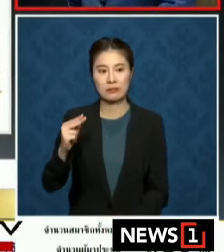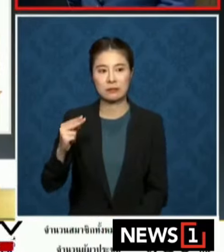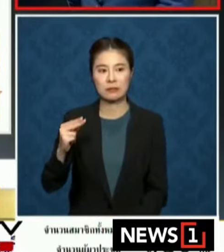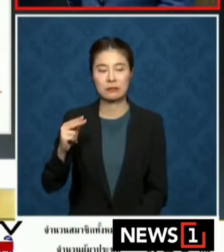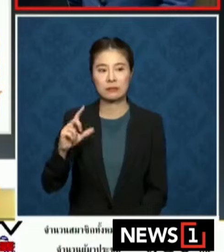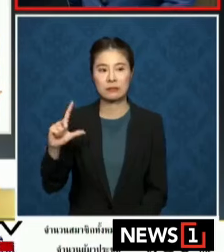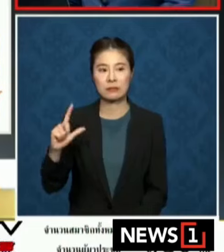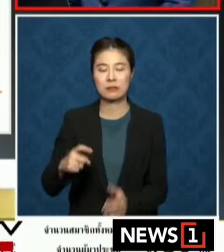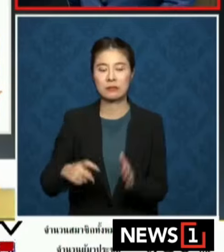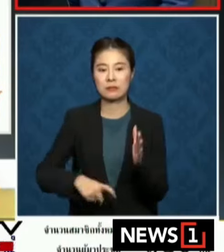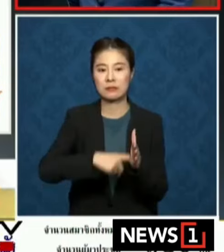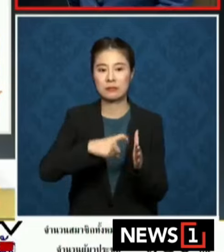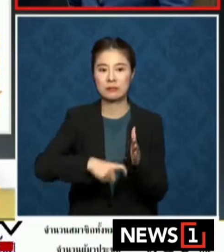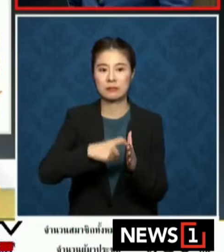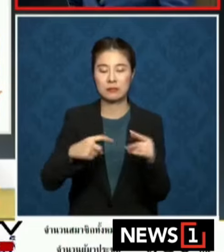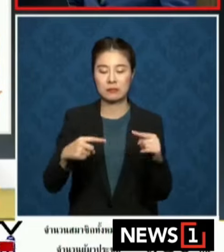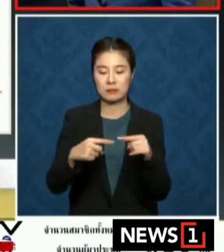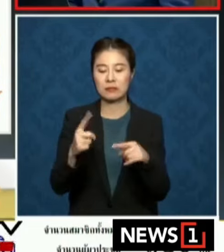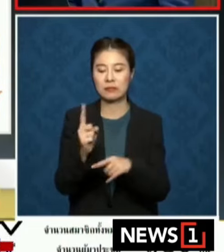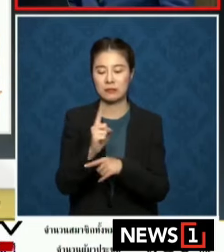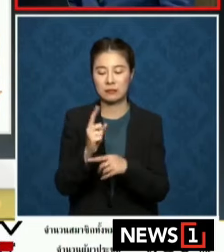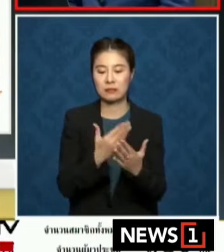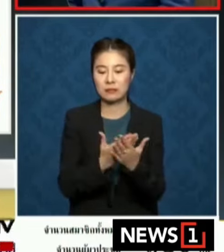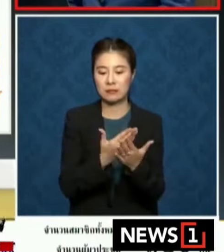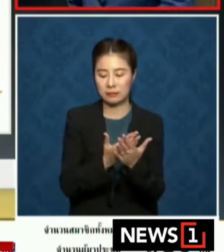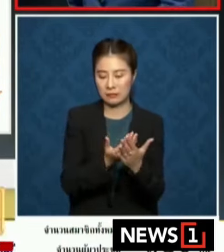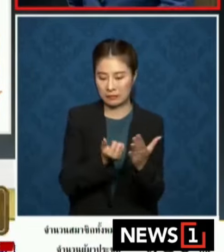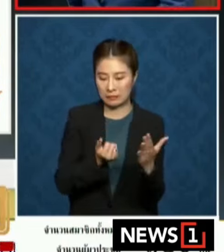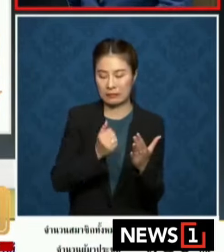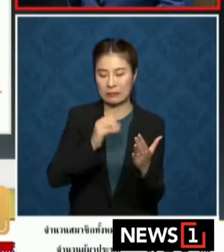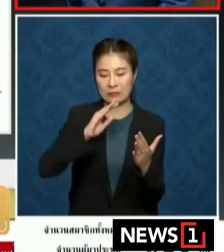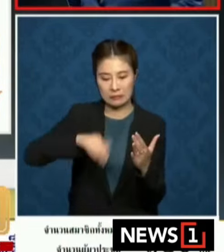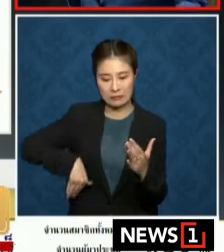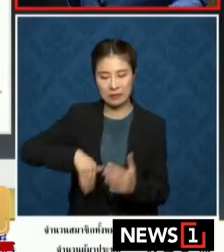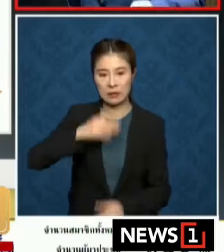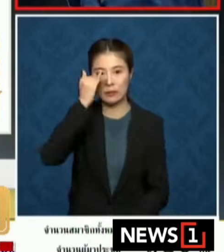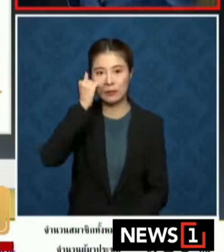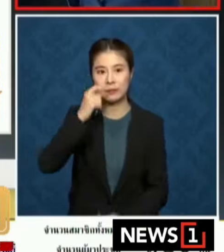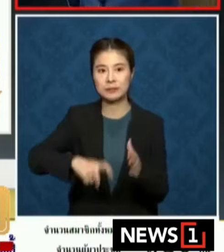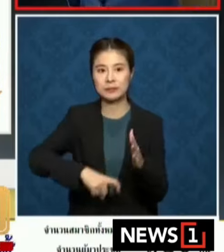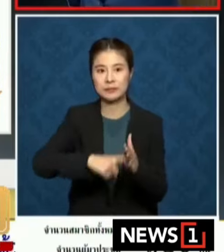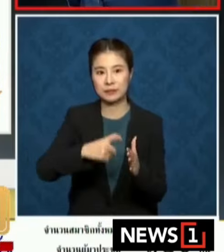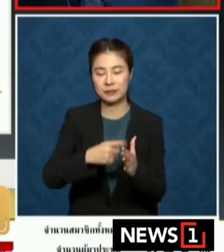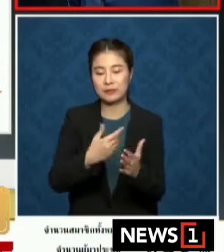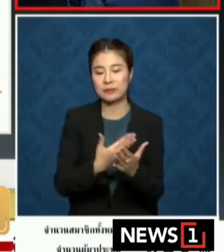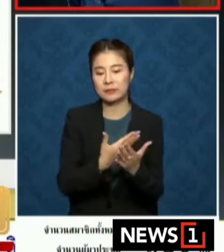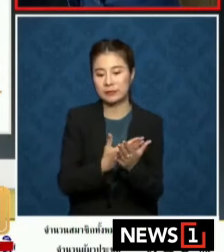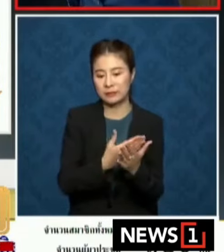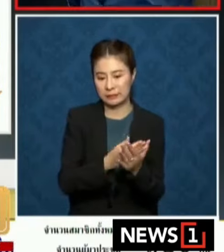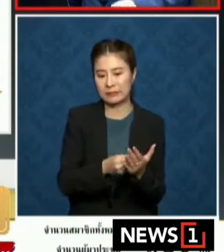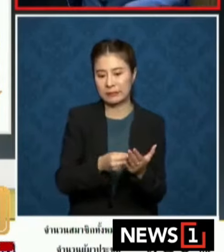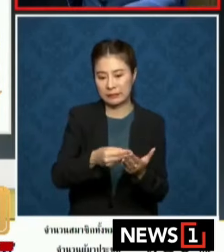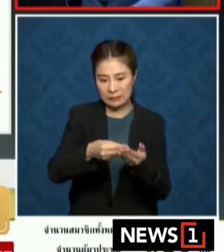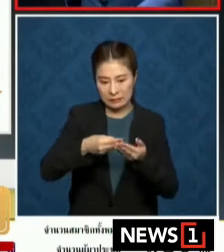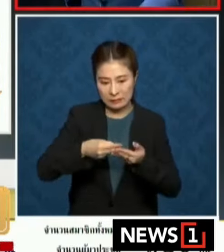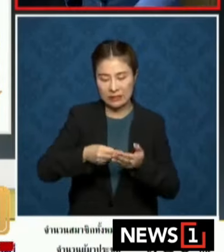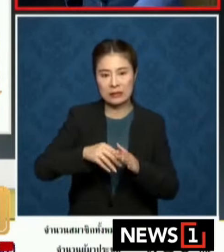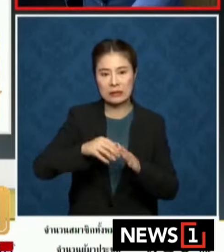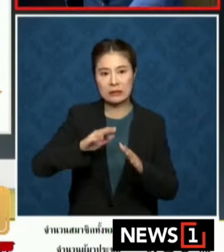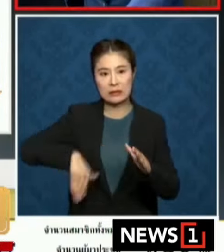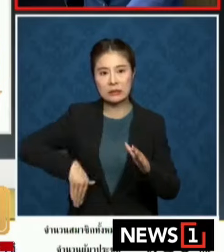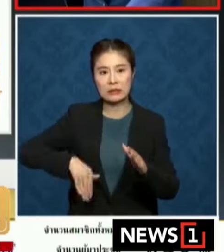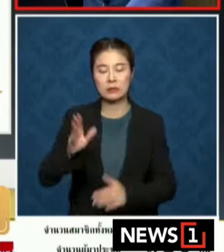จ่ายรายจ่ายประจำนะขีเส้นใต้รายจ่ายประจำไปแค่ร้อยละ 79เท่านั้นส่วนรายจ่ายลงทุนที่จัดสรรไว้ 1.5แสนล้านเบิก